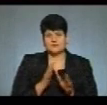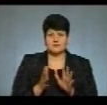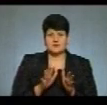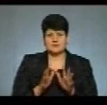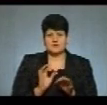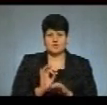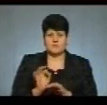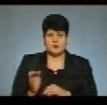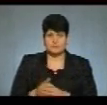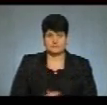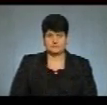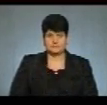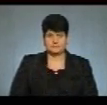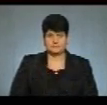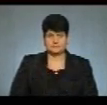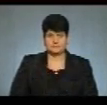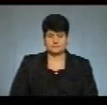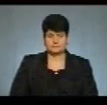більш-менш нормальна.